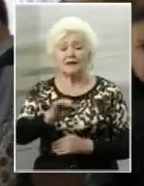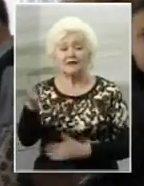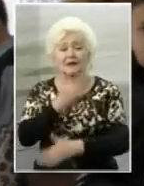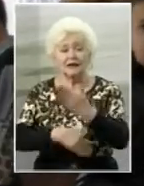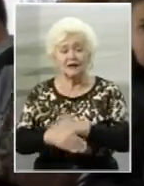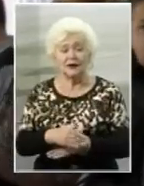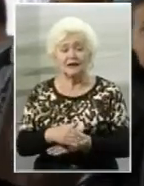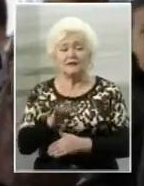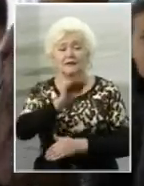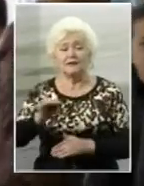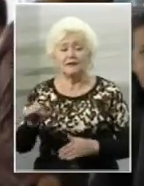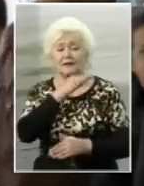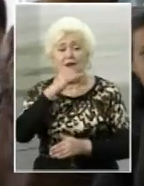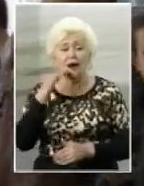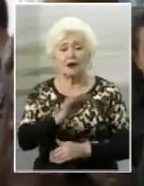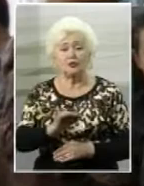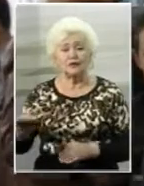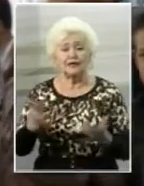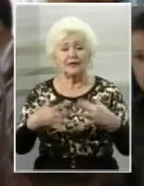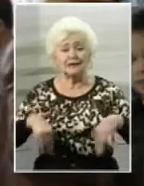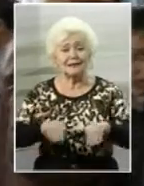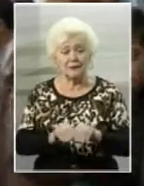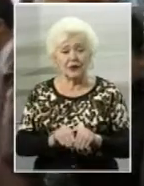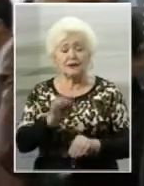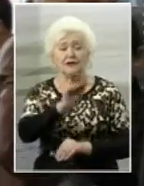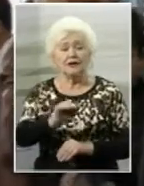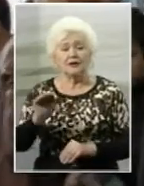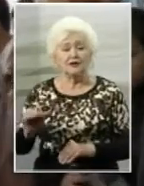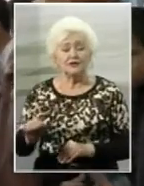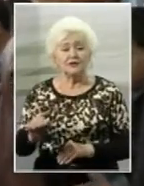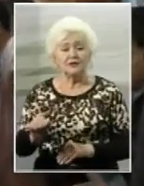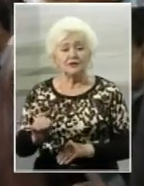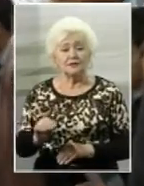із багатодітних сімей, діти